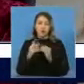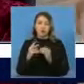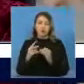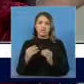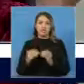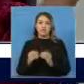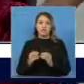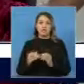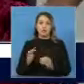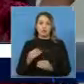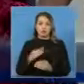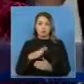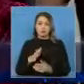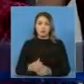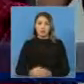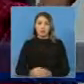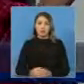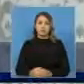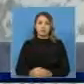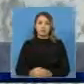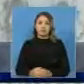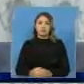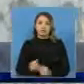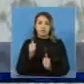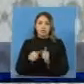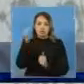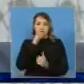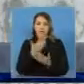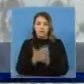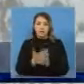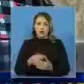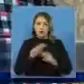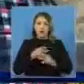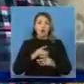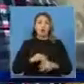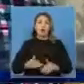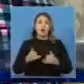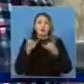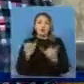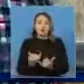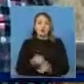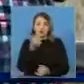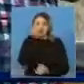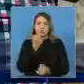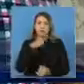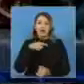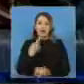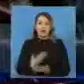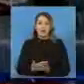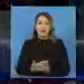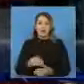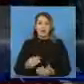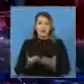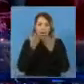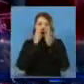12-13 литр. Сүт саудым. Жылдағы үрдістен жаңылмай құттықтай келгендерге ризашылығын білдірді. Ақ